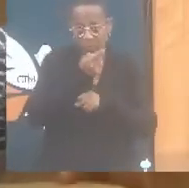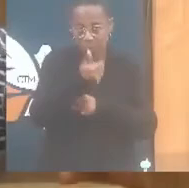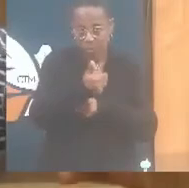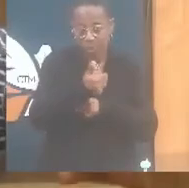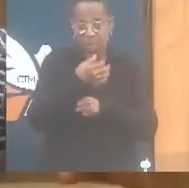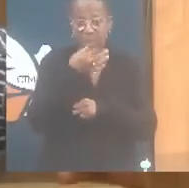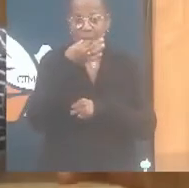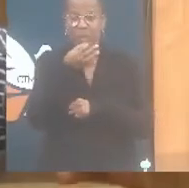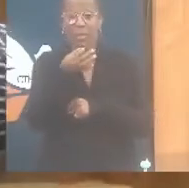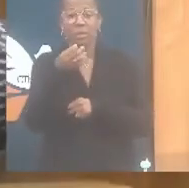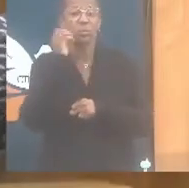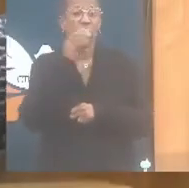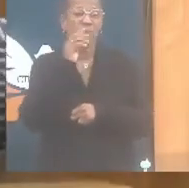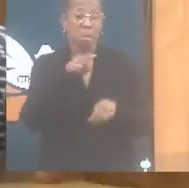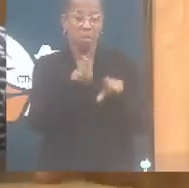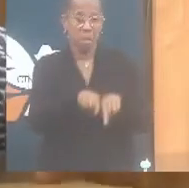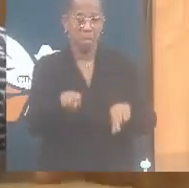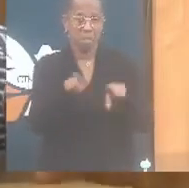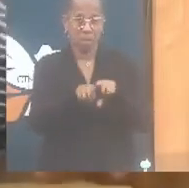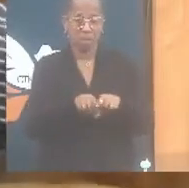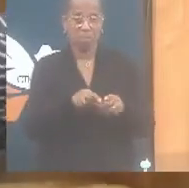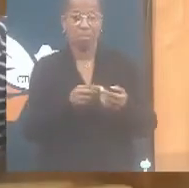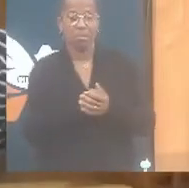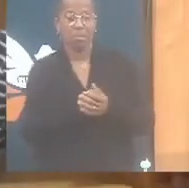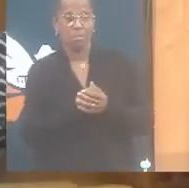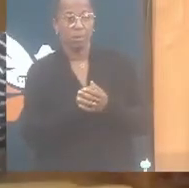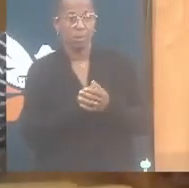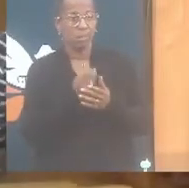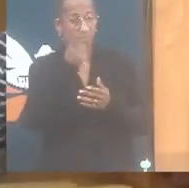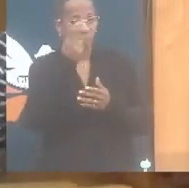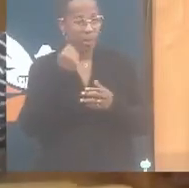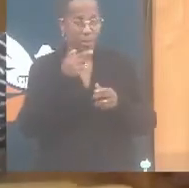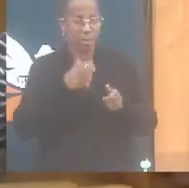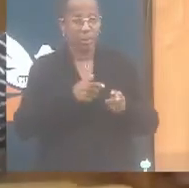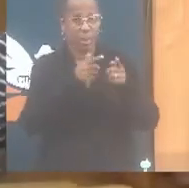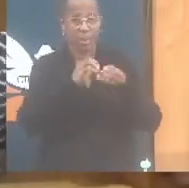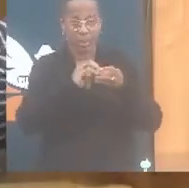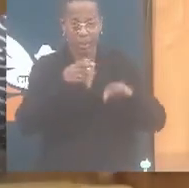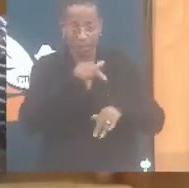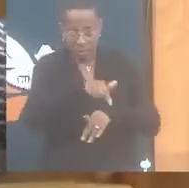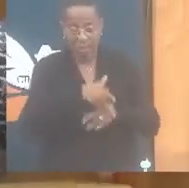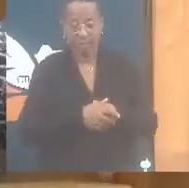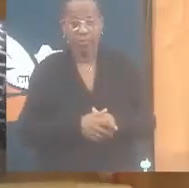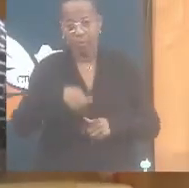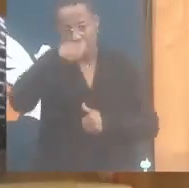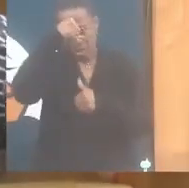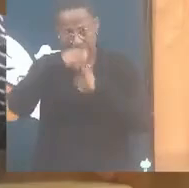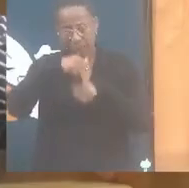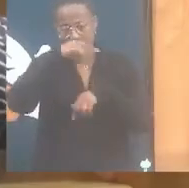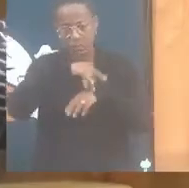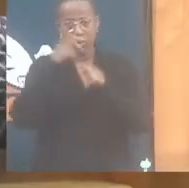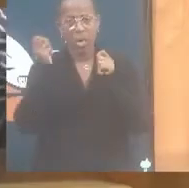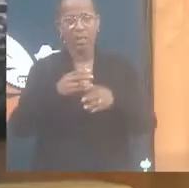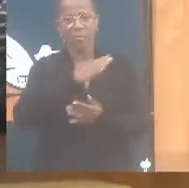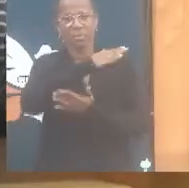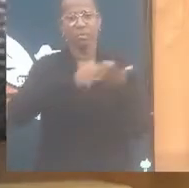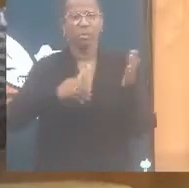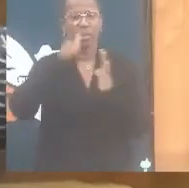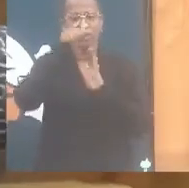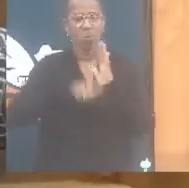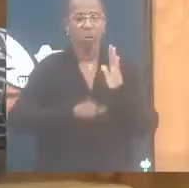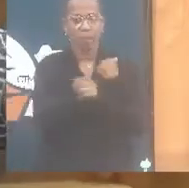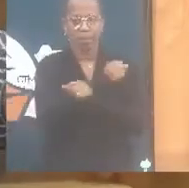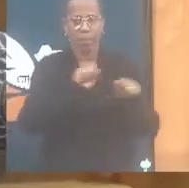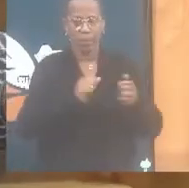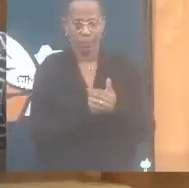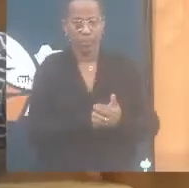bouche, la cyberattaque. Mais je rappelle qu'elle n'est intervenue que la mi-mai, si l'information que vous nous avez